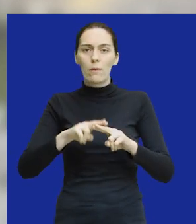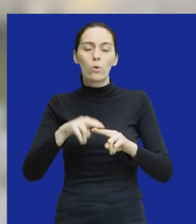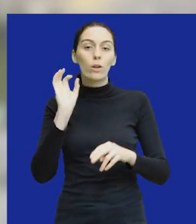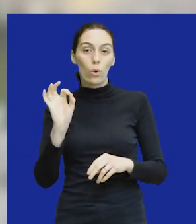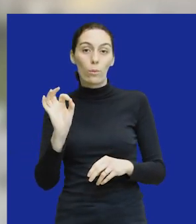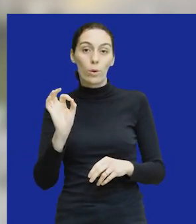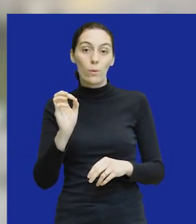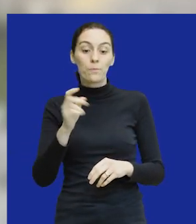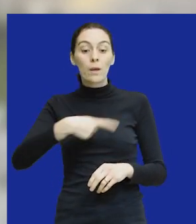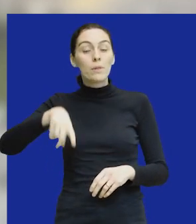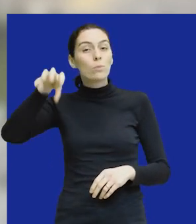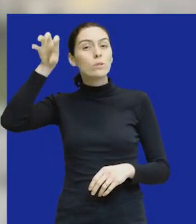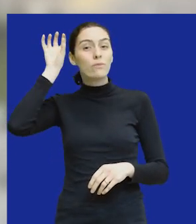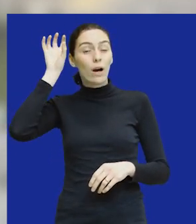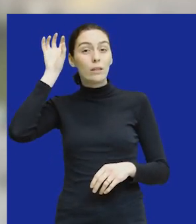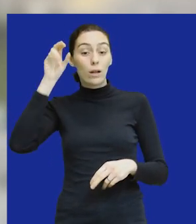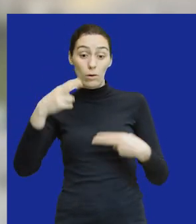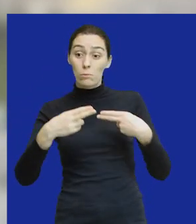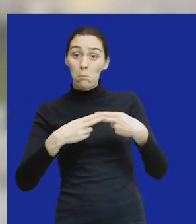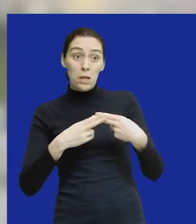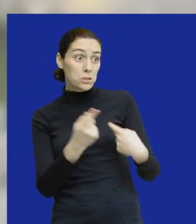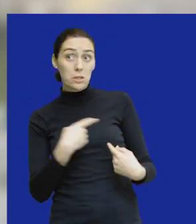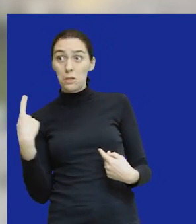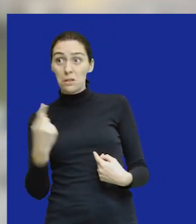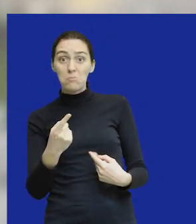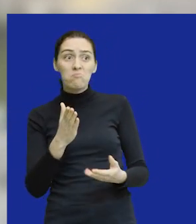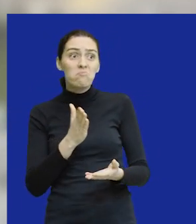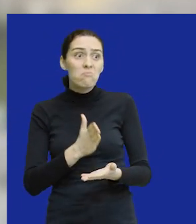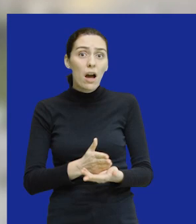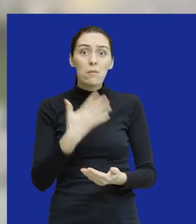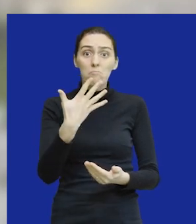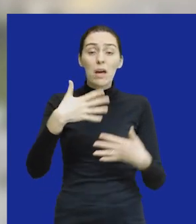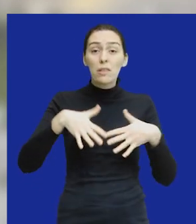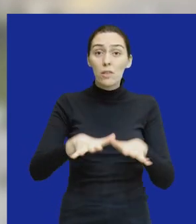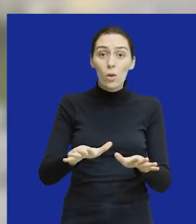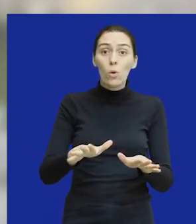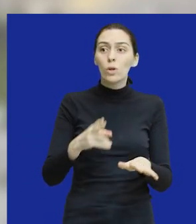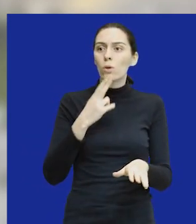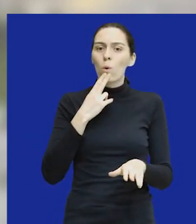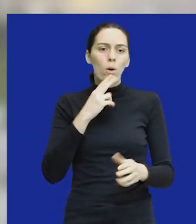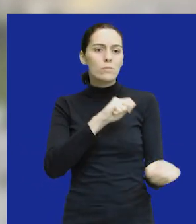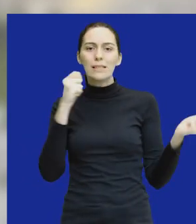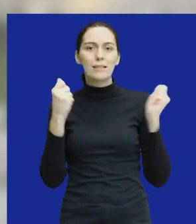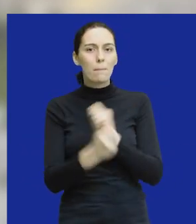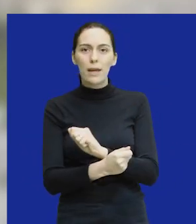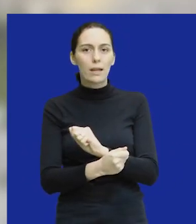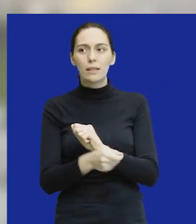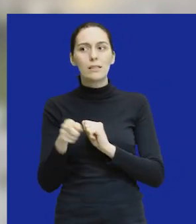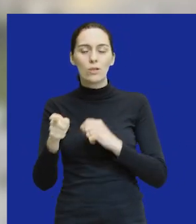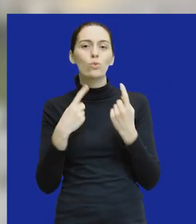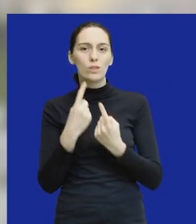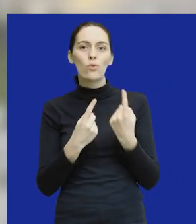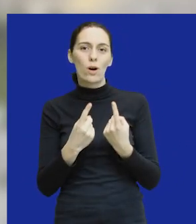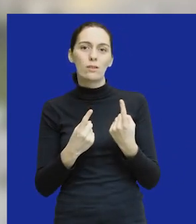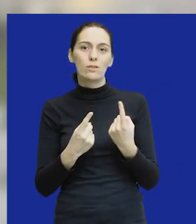Shvatili smo da postoje u našem bliskom okruženju barem 5 ljudi koji bi se iste sekunde zamijenili za